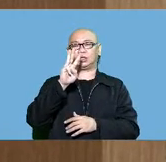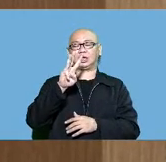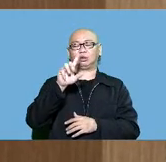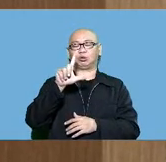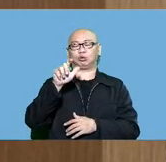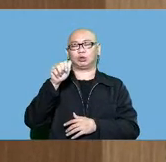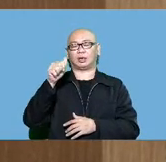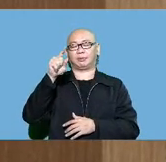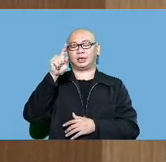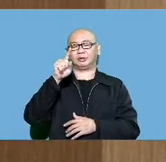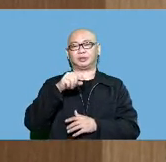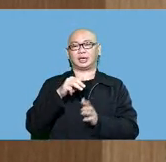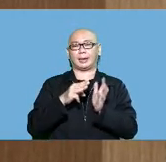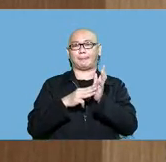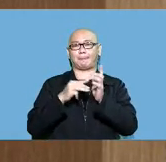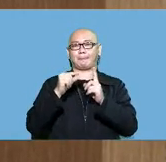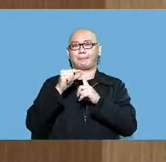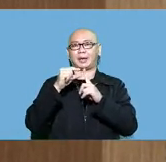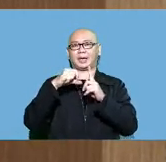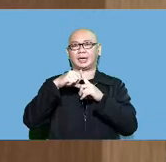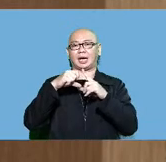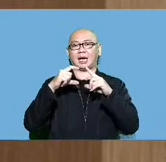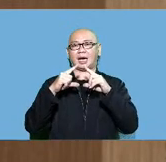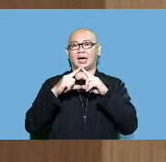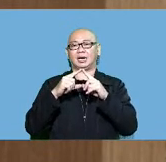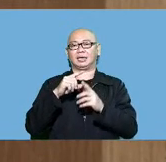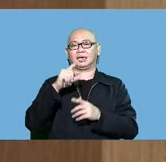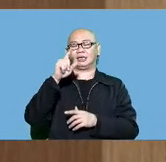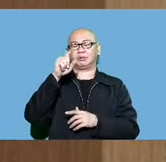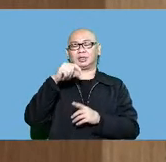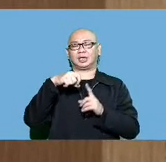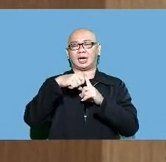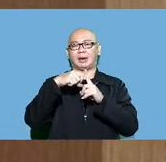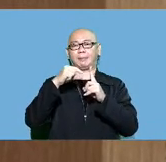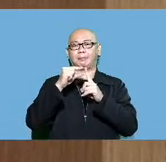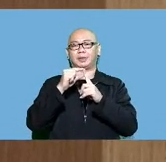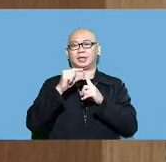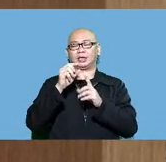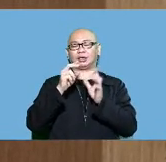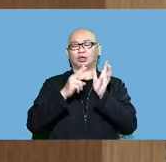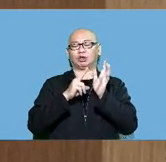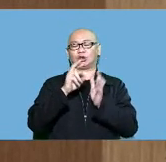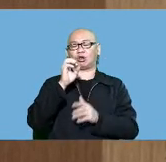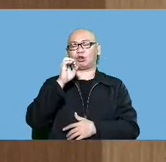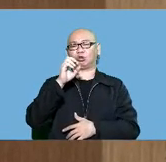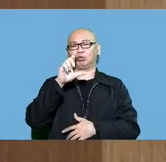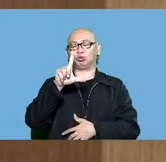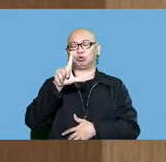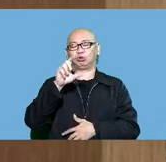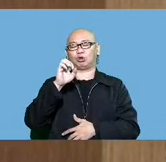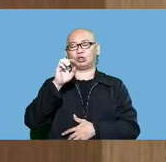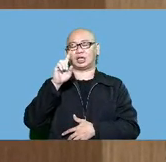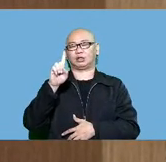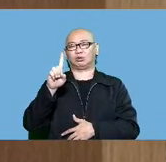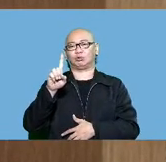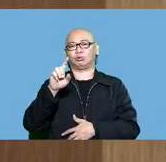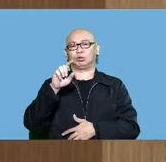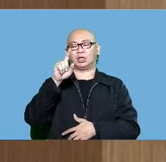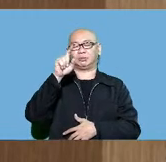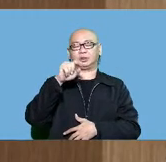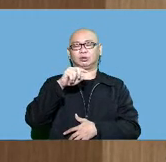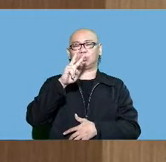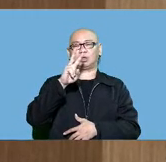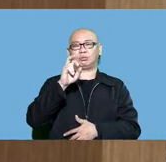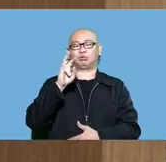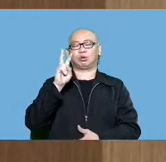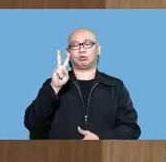70376 garis miring MPK A garis miring KP 0701 garis miring